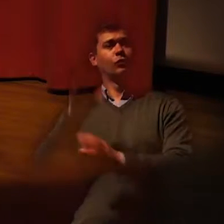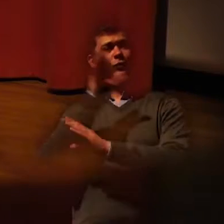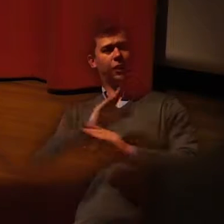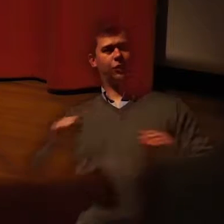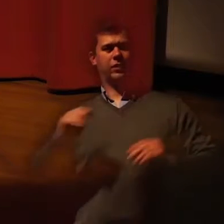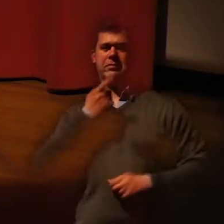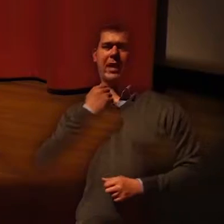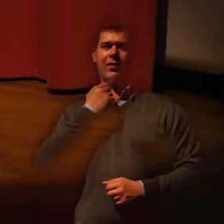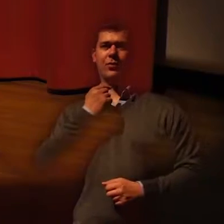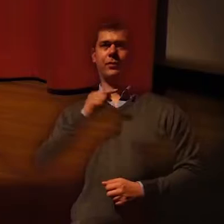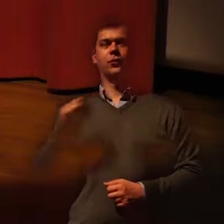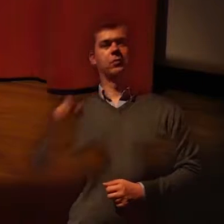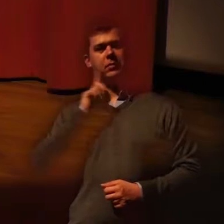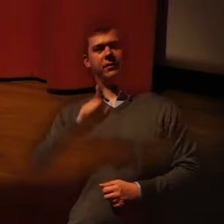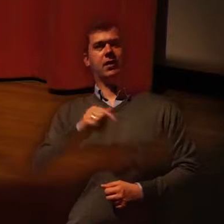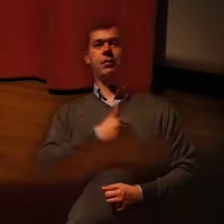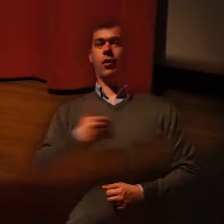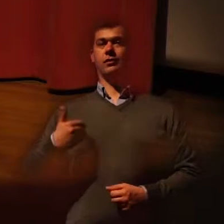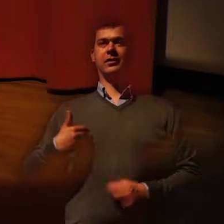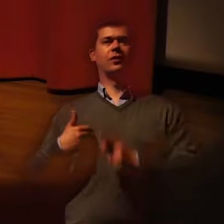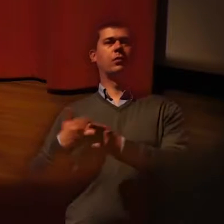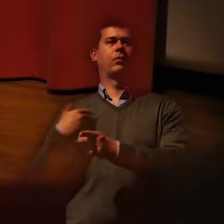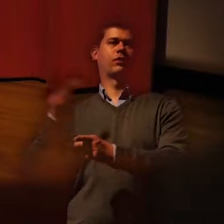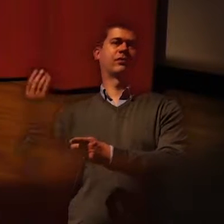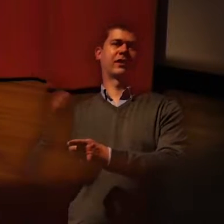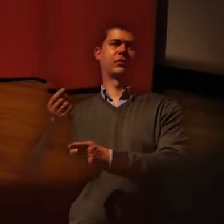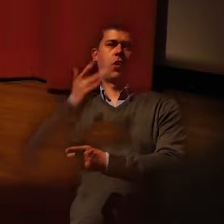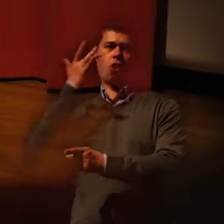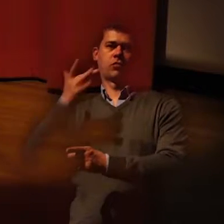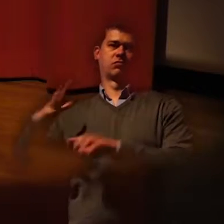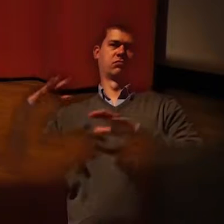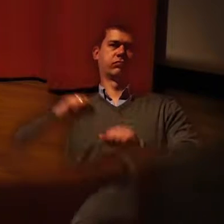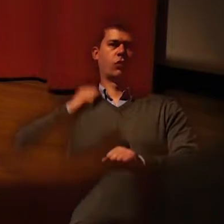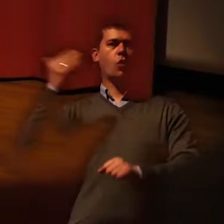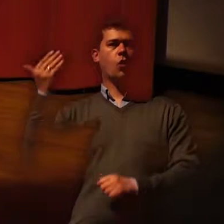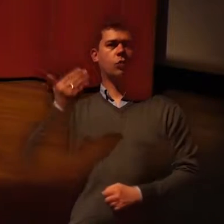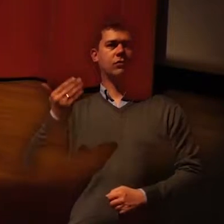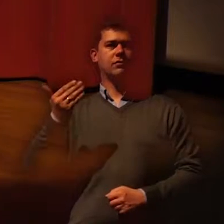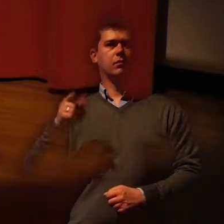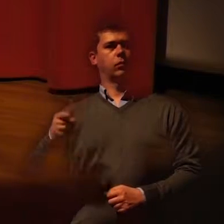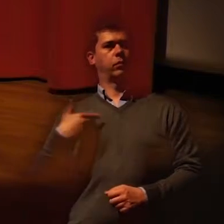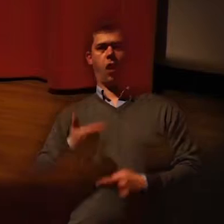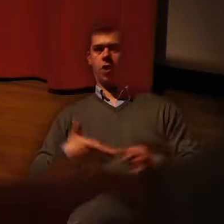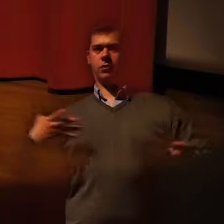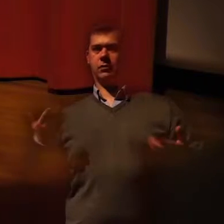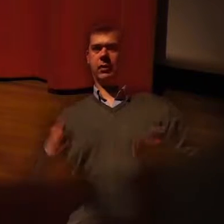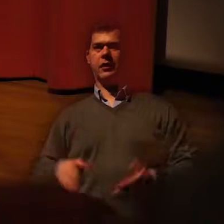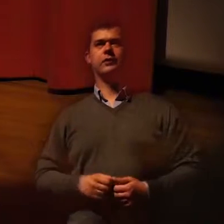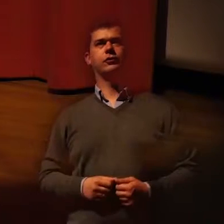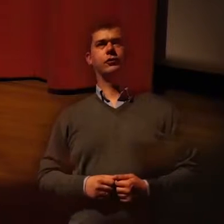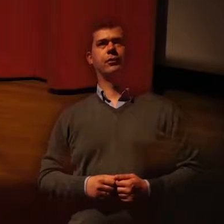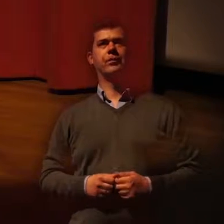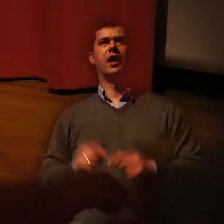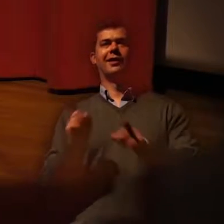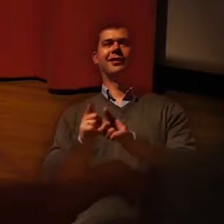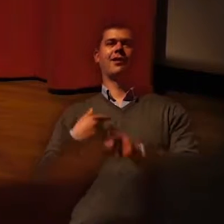oczywiście w Polsce w krajach wówczas komunistycznych to było pewnie wyjątkowo ostre